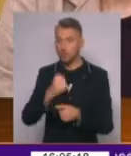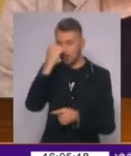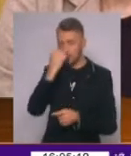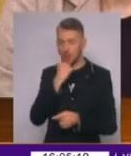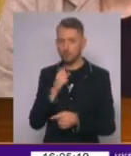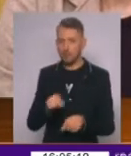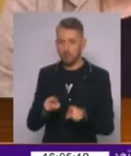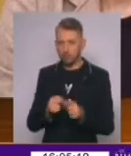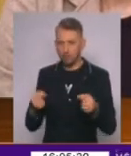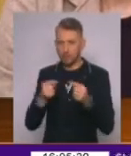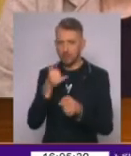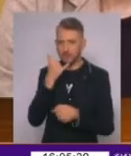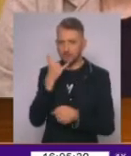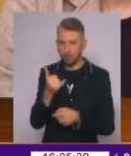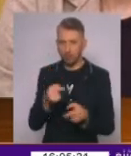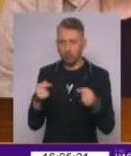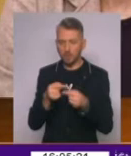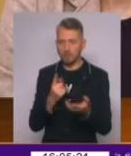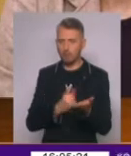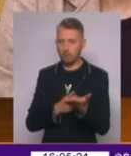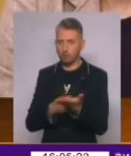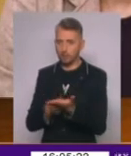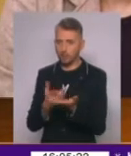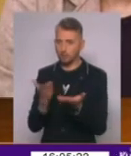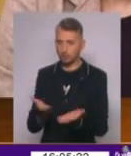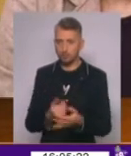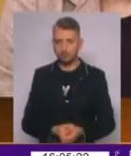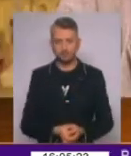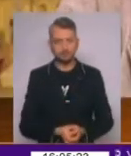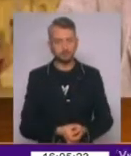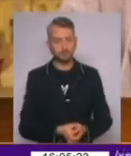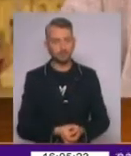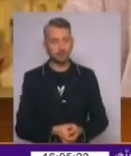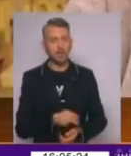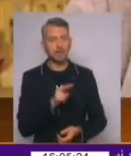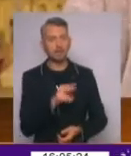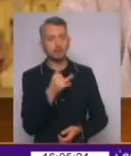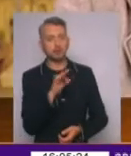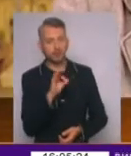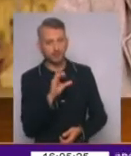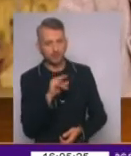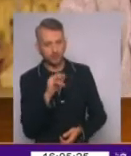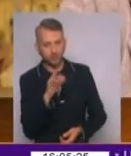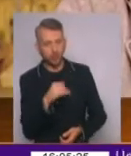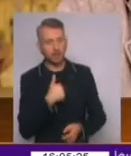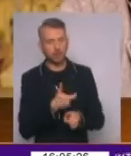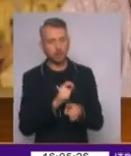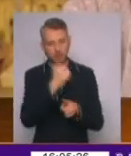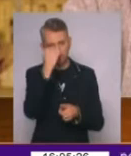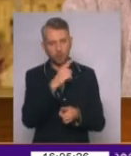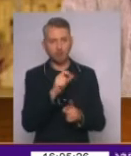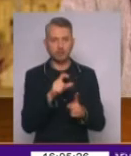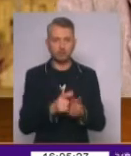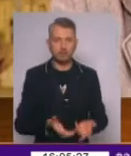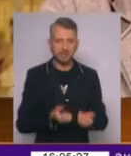за такий конкретний дзвінок з конкретним обґрунтуванням. Прошу, пані Наталія. Лариса Йосипівна, я вам також дуже дякую і за слова